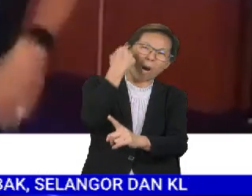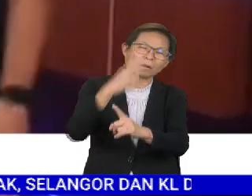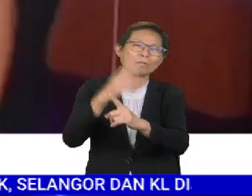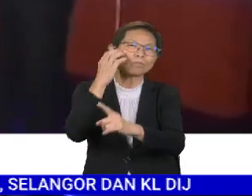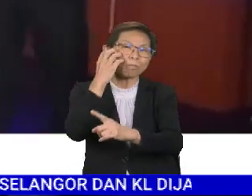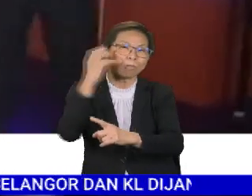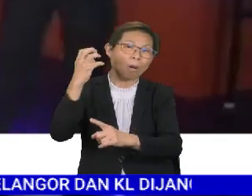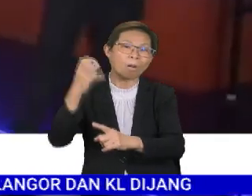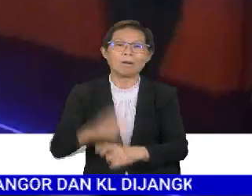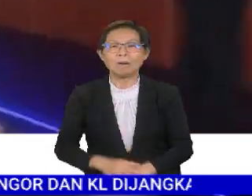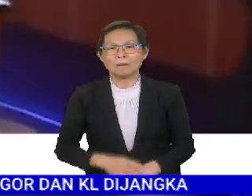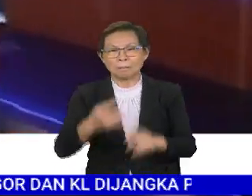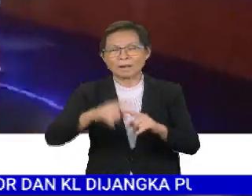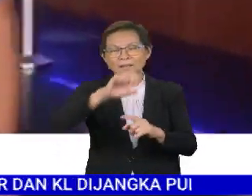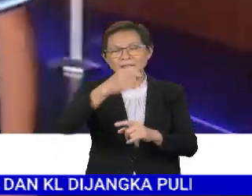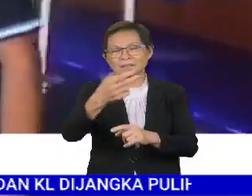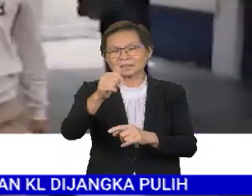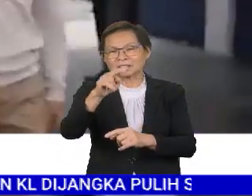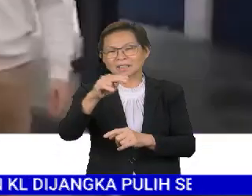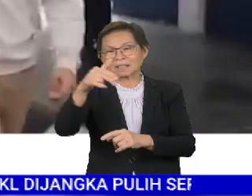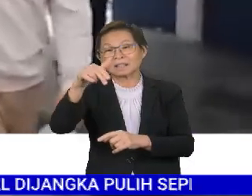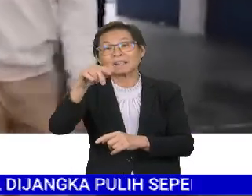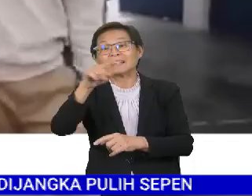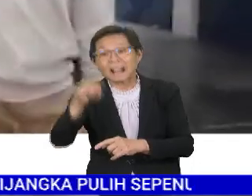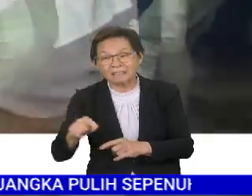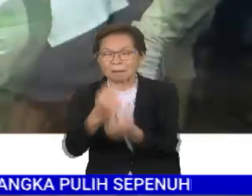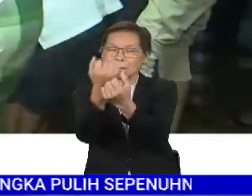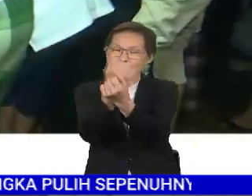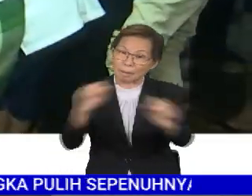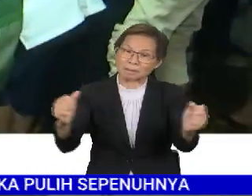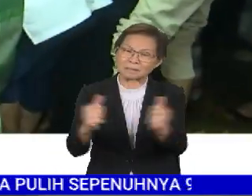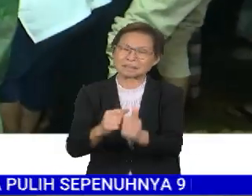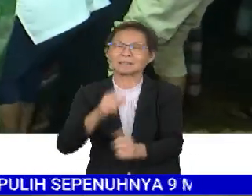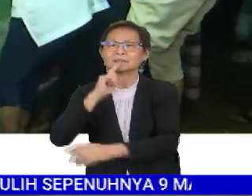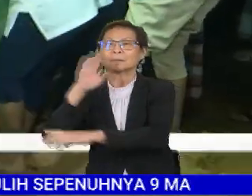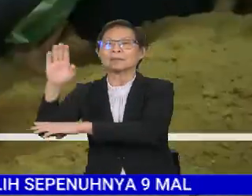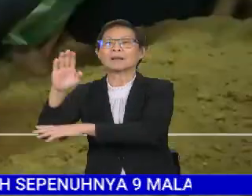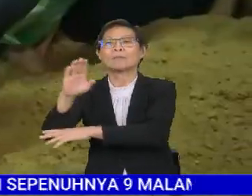di mukanya. Bagaimanapun, Shahnaz dibebaskan dengan jaminan polis.